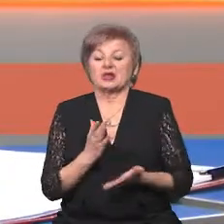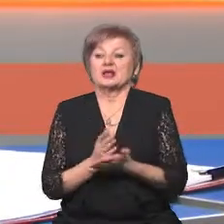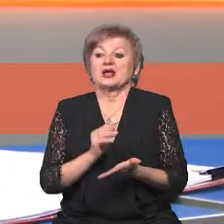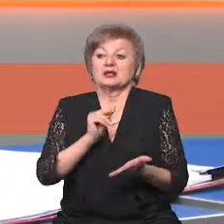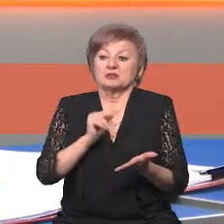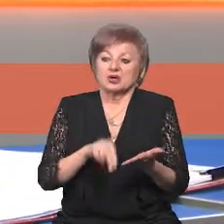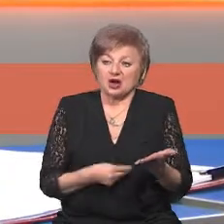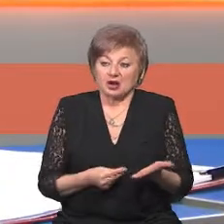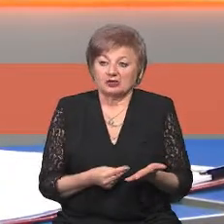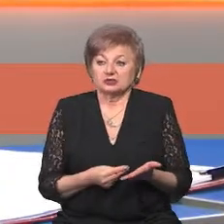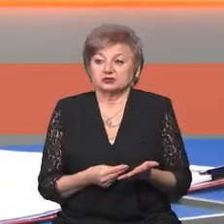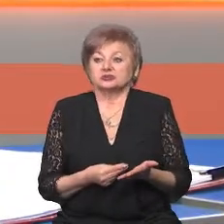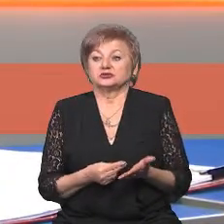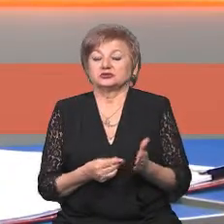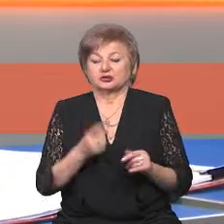довідка номер